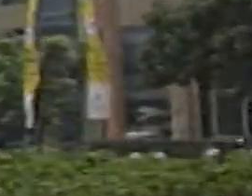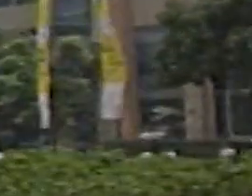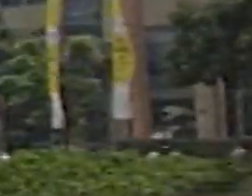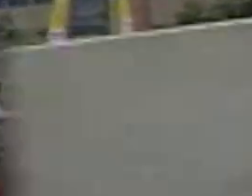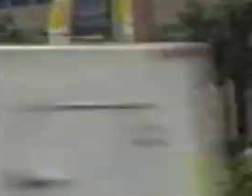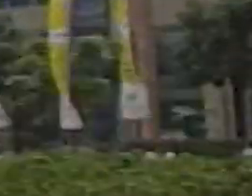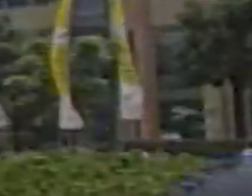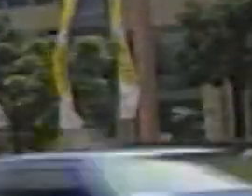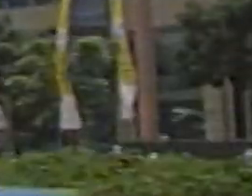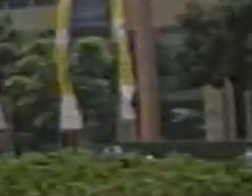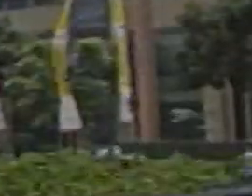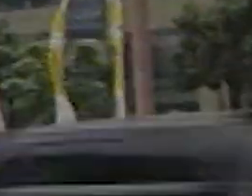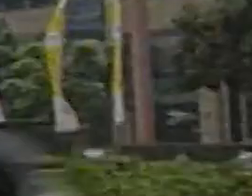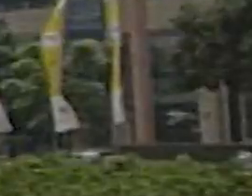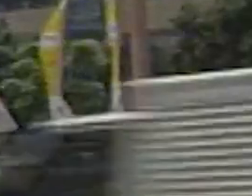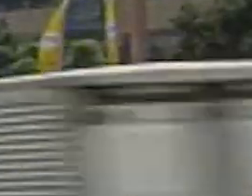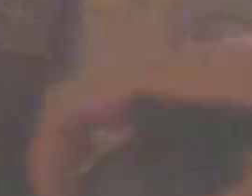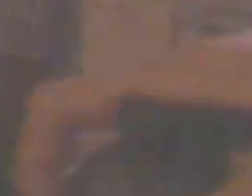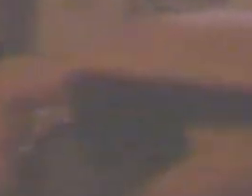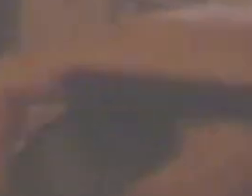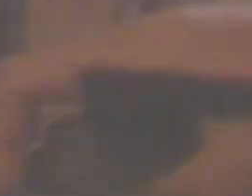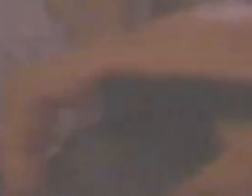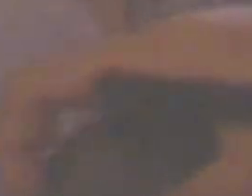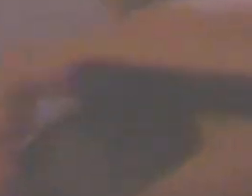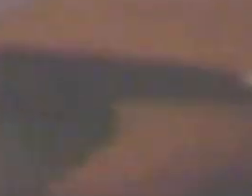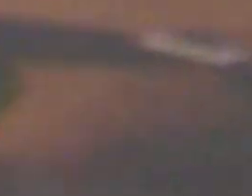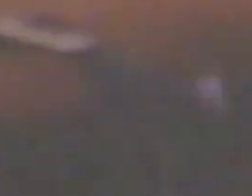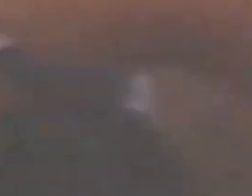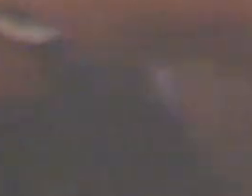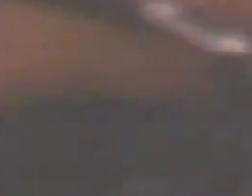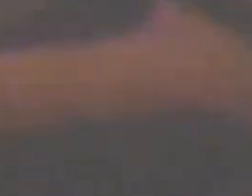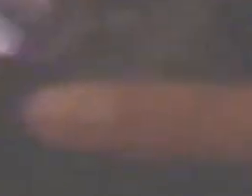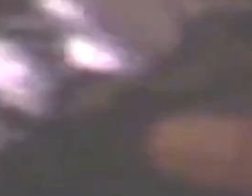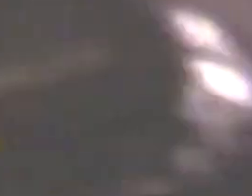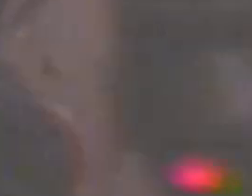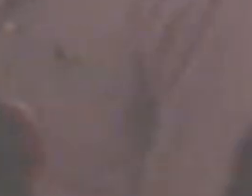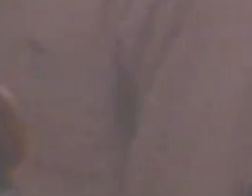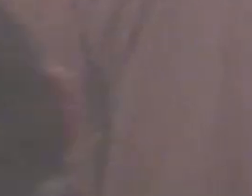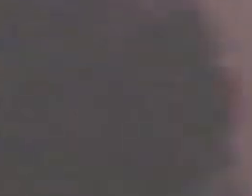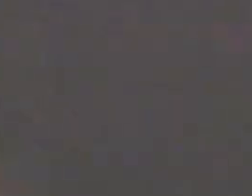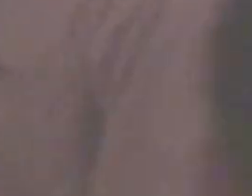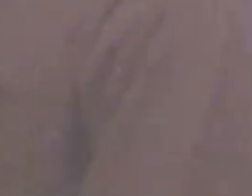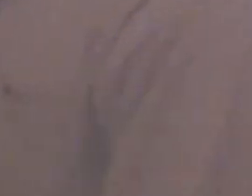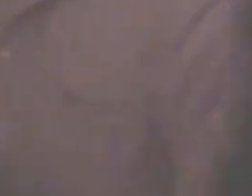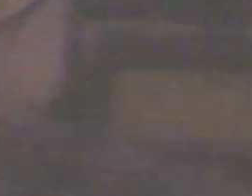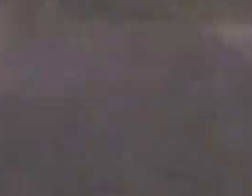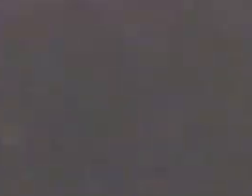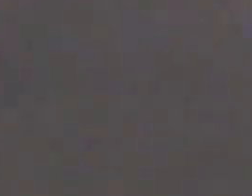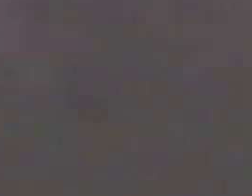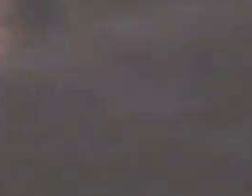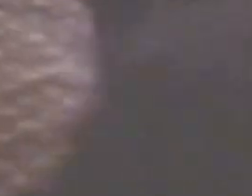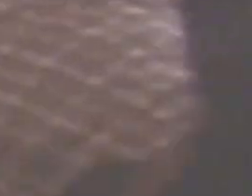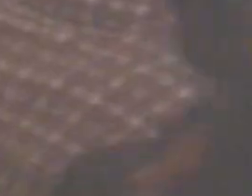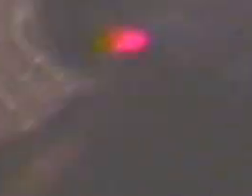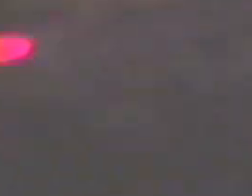hak tagih atau CESI Bank Bali. Joko Chandra didakwa melakukan tindak pidana korupsi berkaitan dengan pencairan tagihan Bank